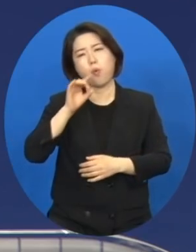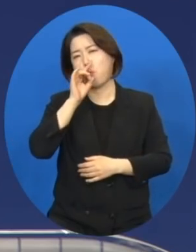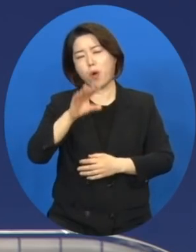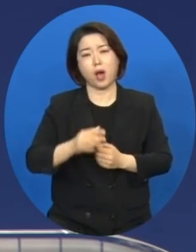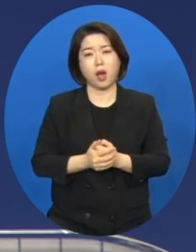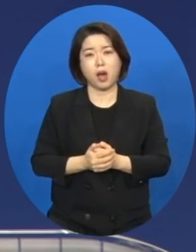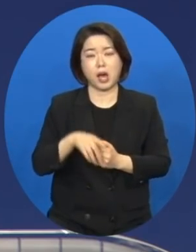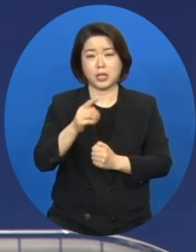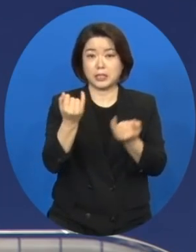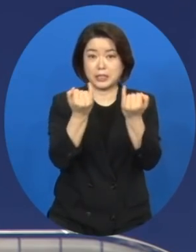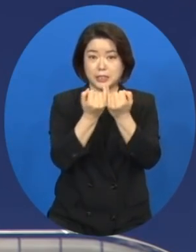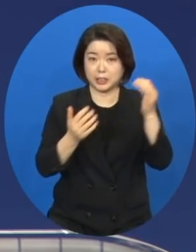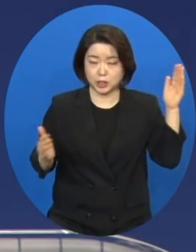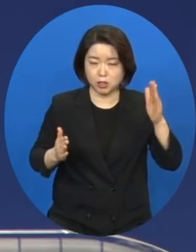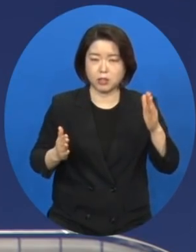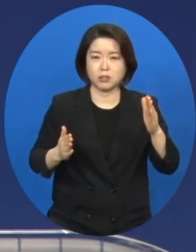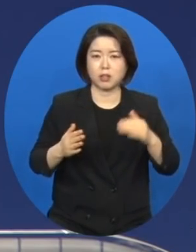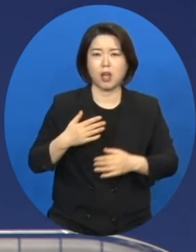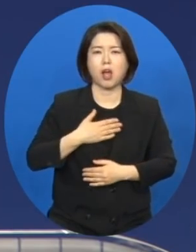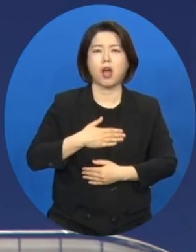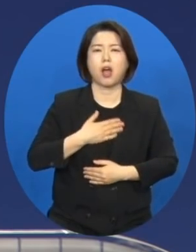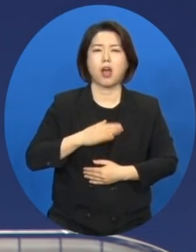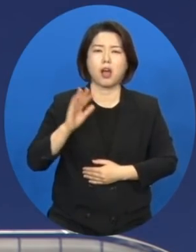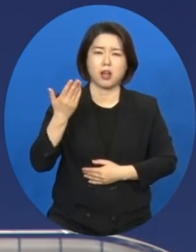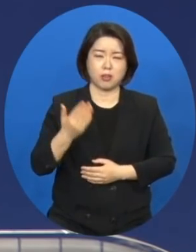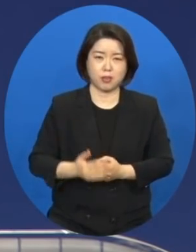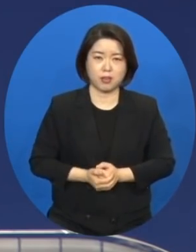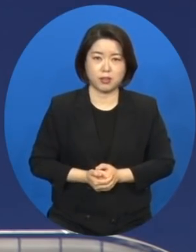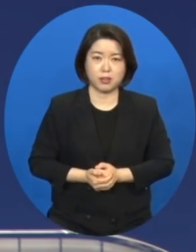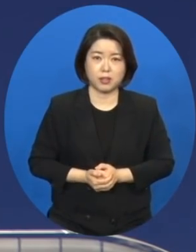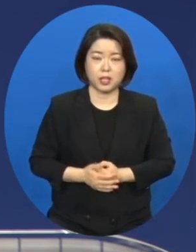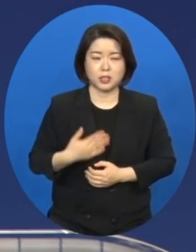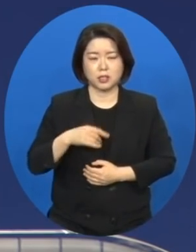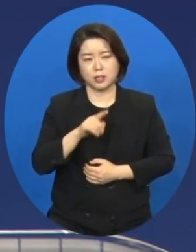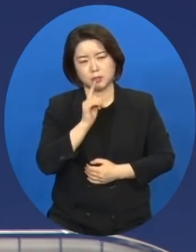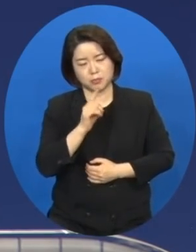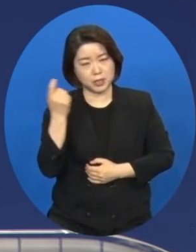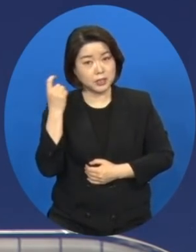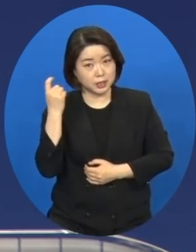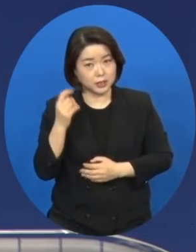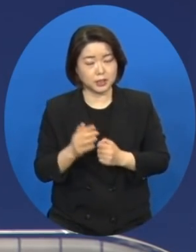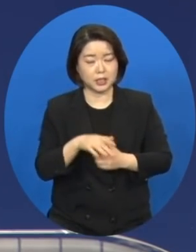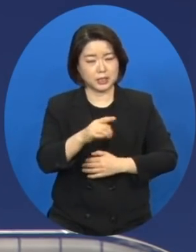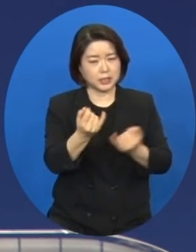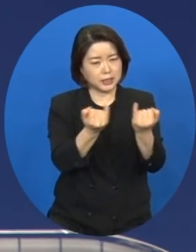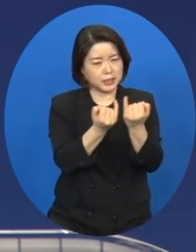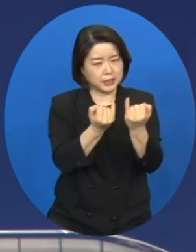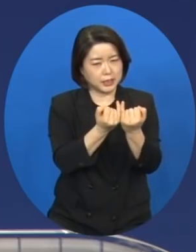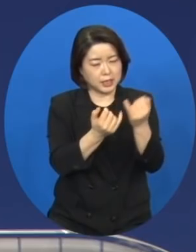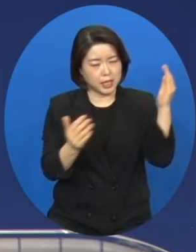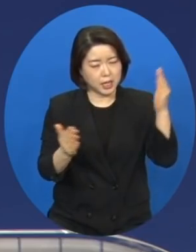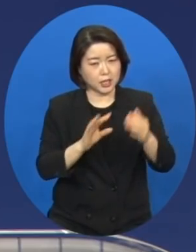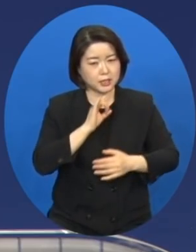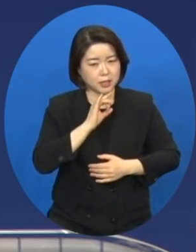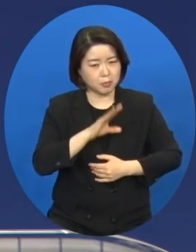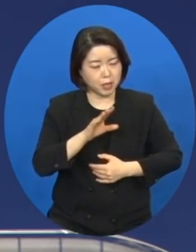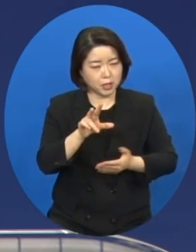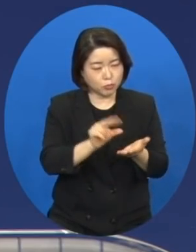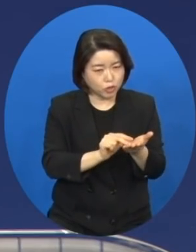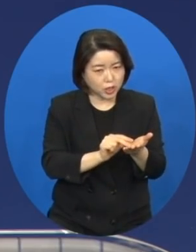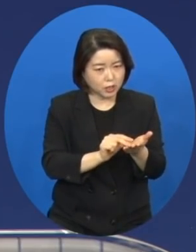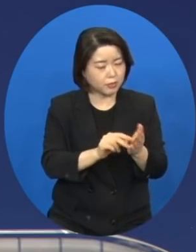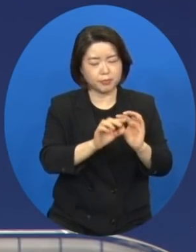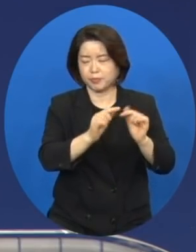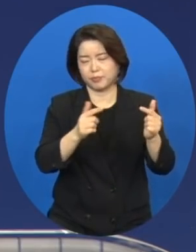이 학생이 알게 되는 거죠. 그러나 저는 이것을 듣는데요, 이것이 이 학생만의 문제일까, 학생의 문제일까, 저는